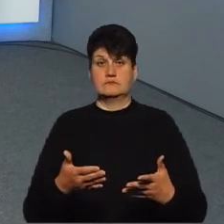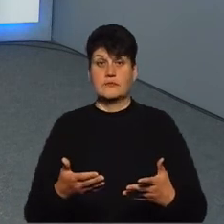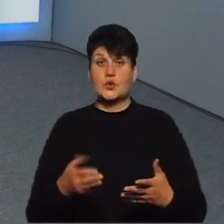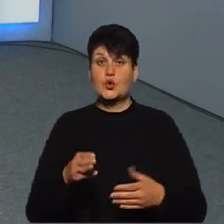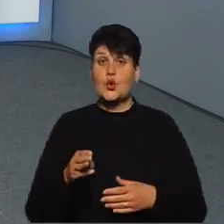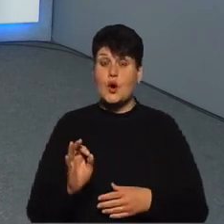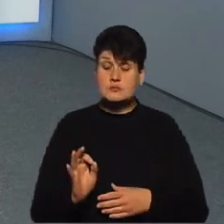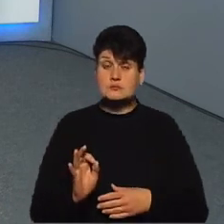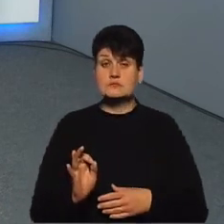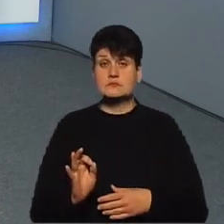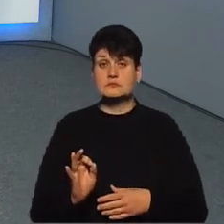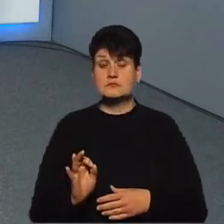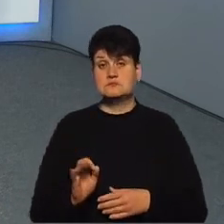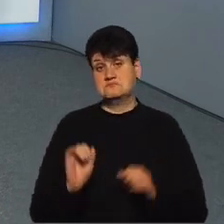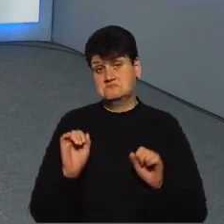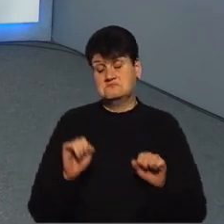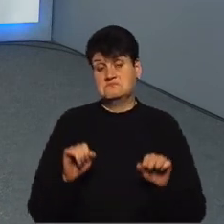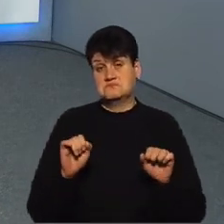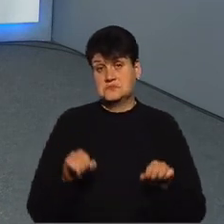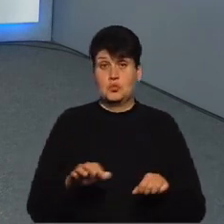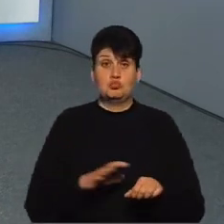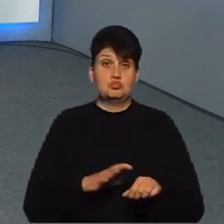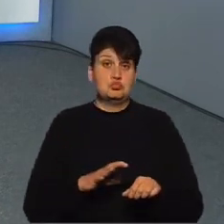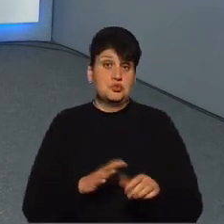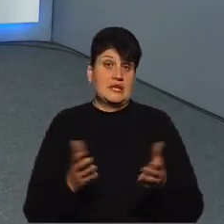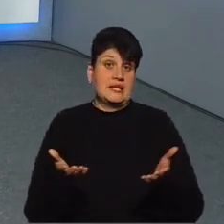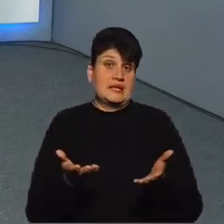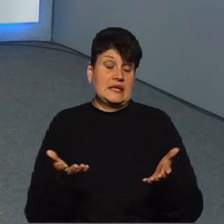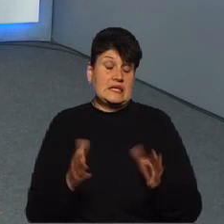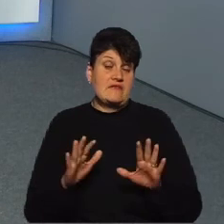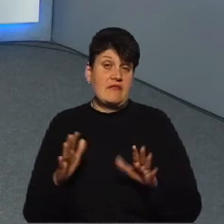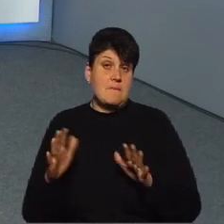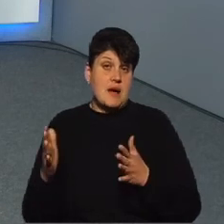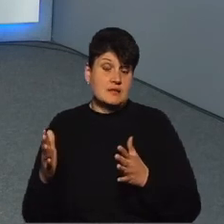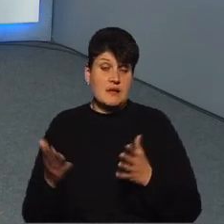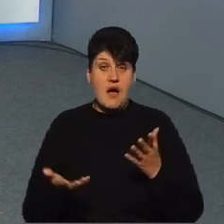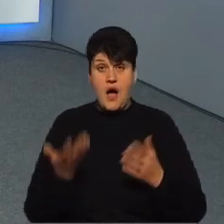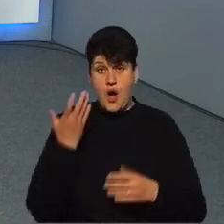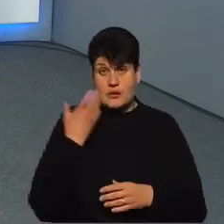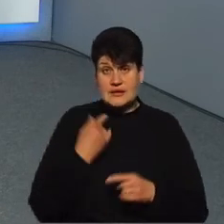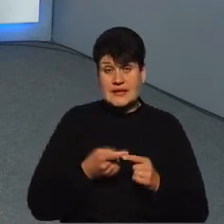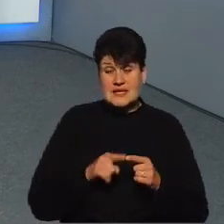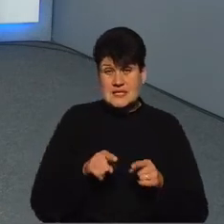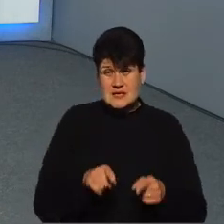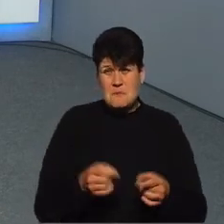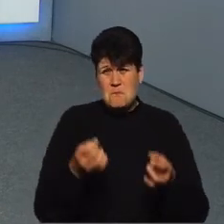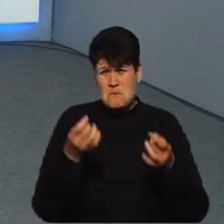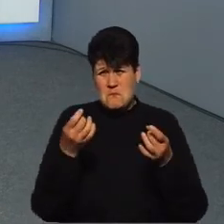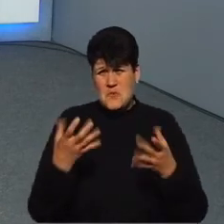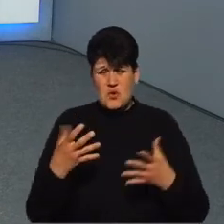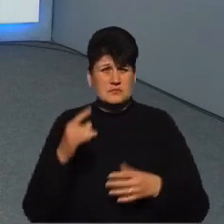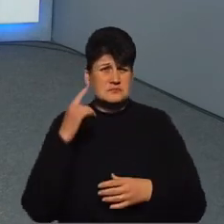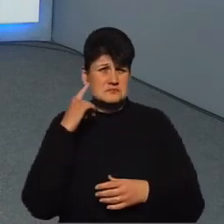не виключено, що були якісь випадки. Але коли це просто на слуху,